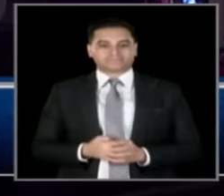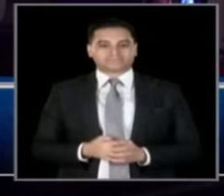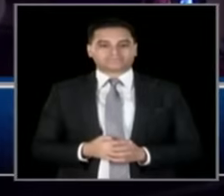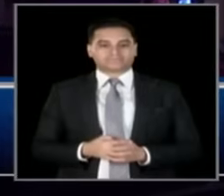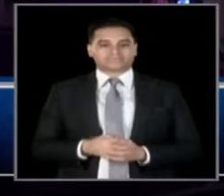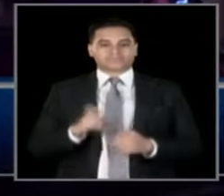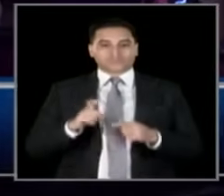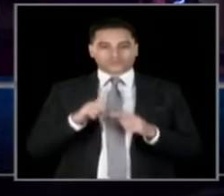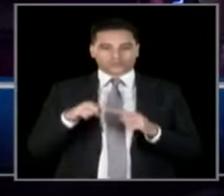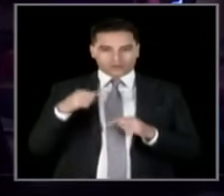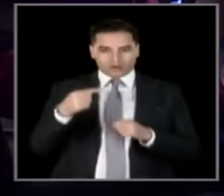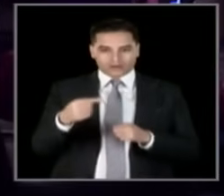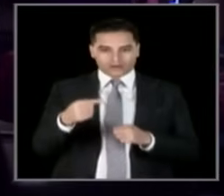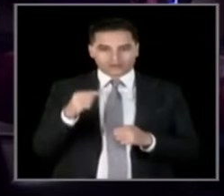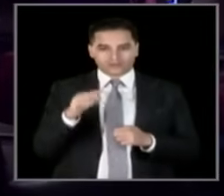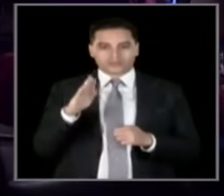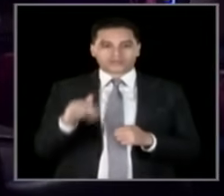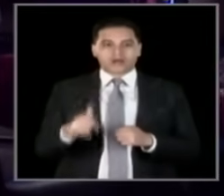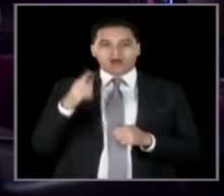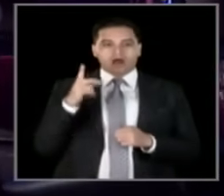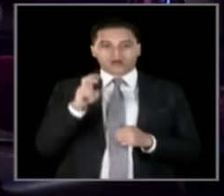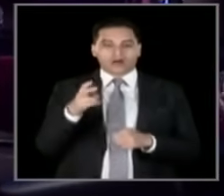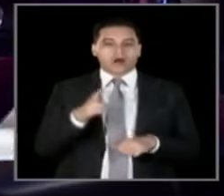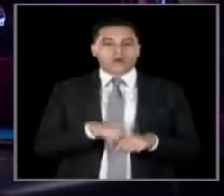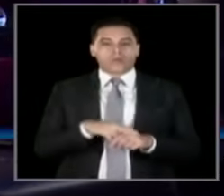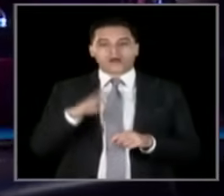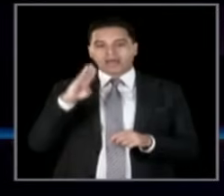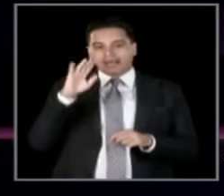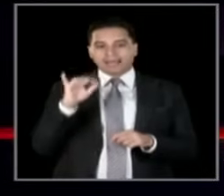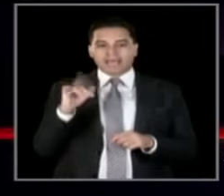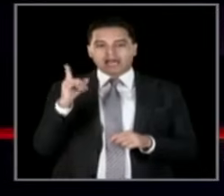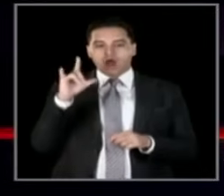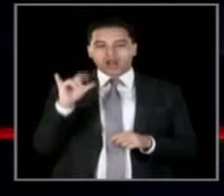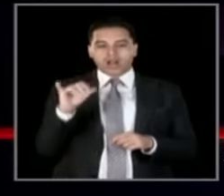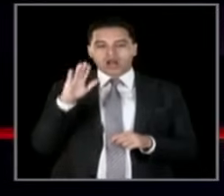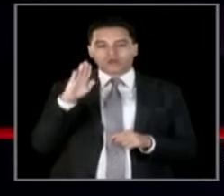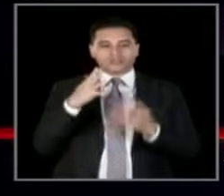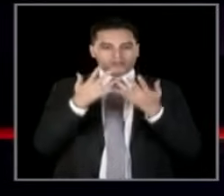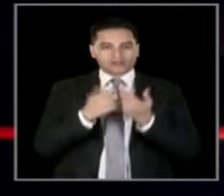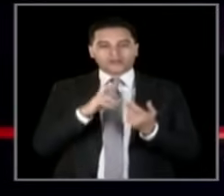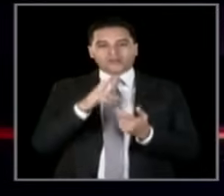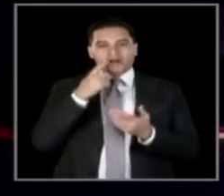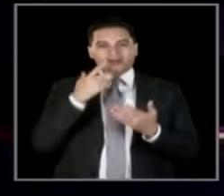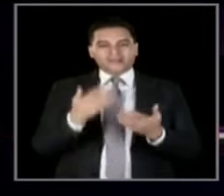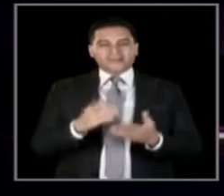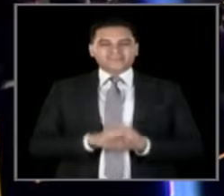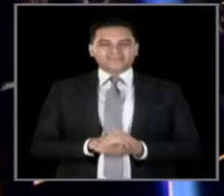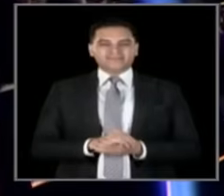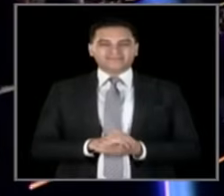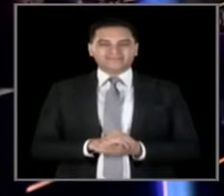السؤال اللي جاي سارة وكرولوس. كرولوس وسارة، قدرات ذهنية، والسؤال